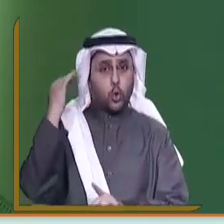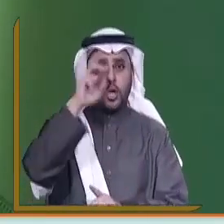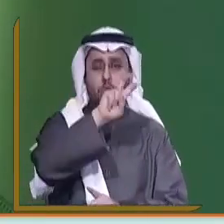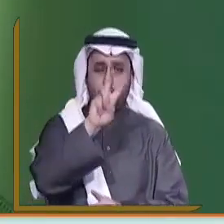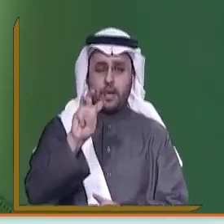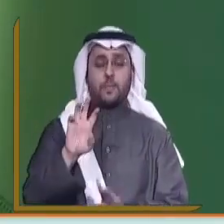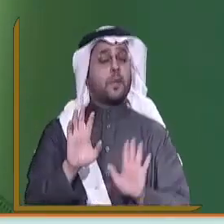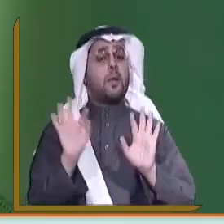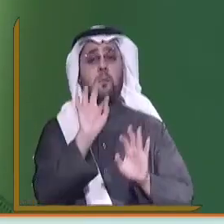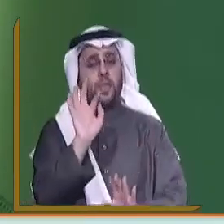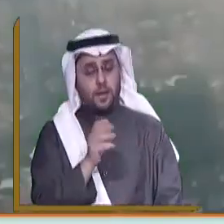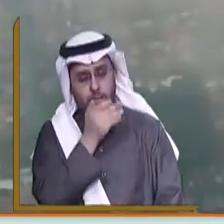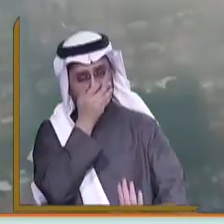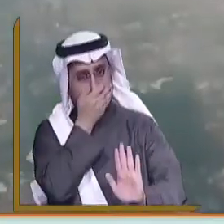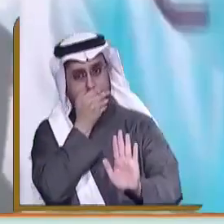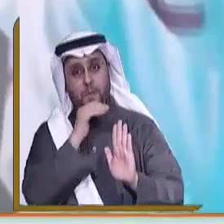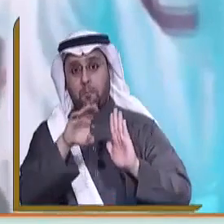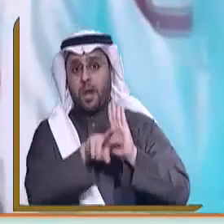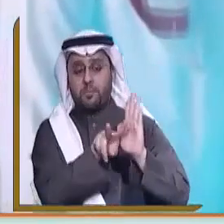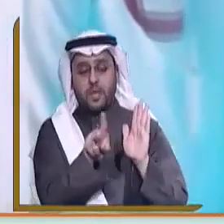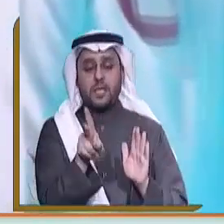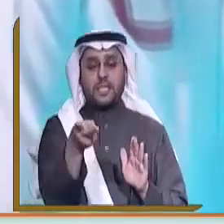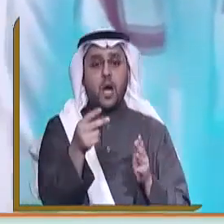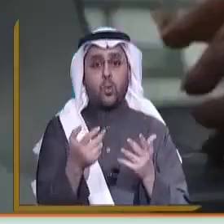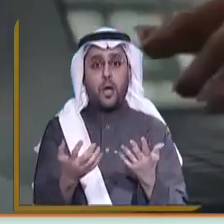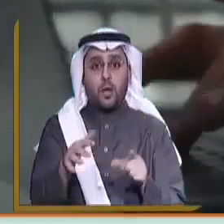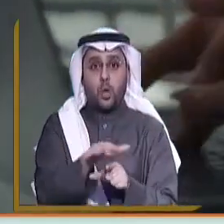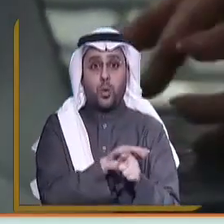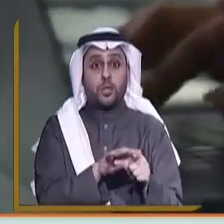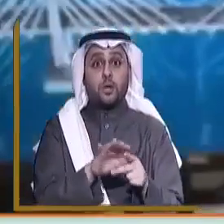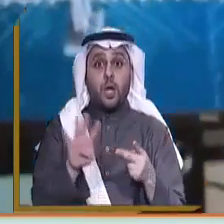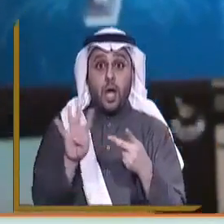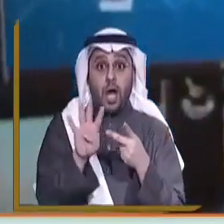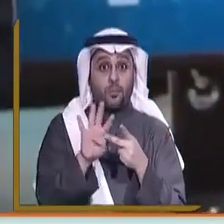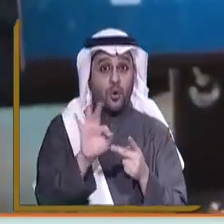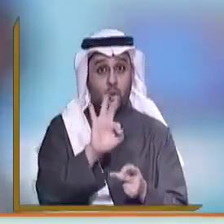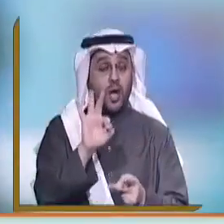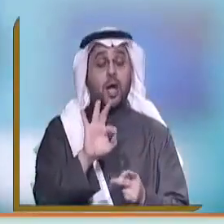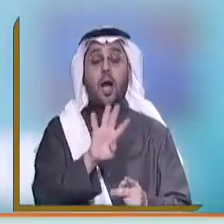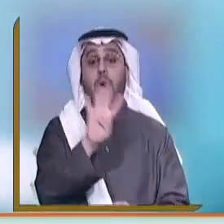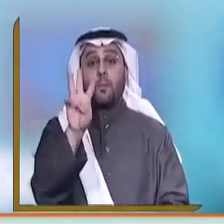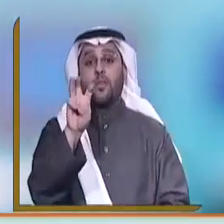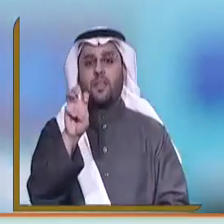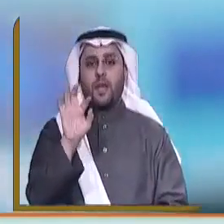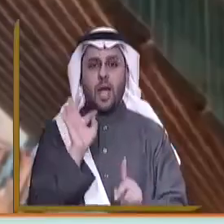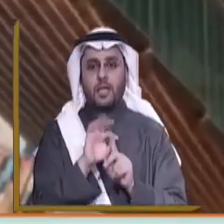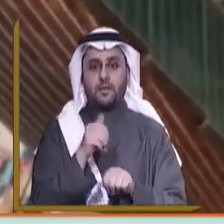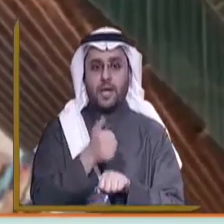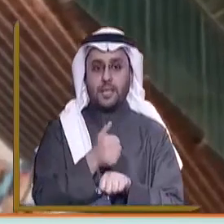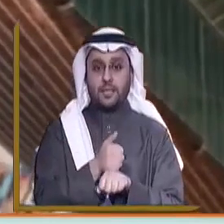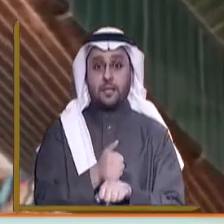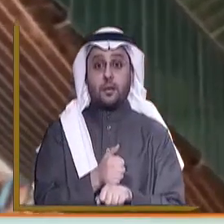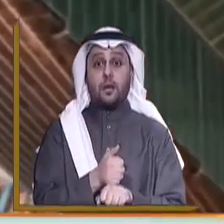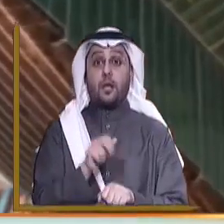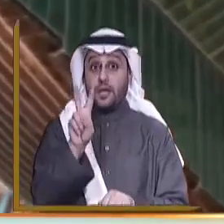البرنامج في برنامج التحول الوطني لدينا 34 هدف استراتيجي هذه الاهداف تقودها